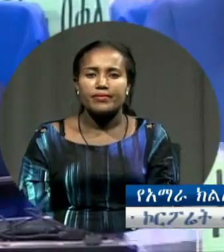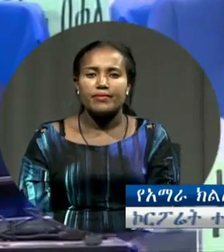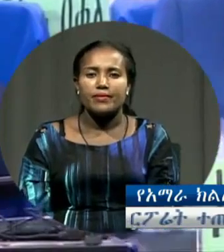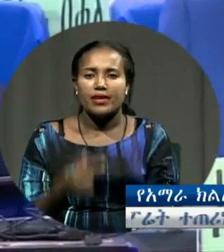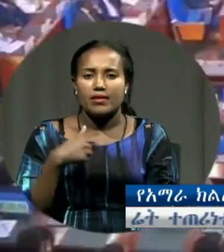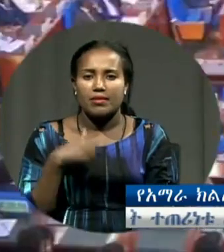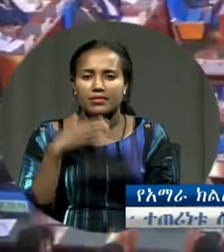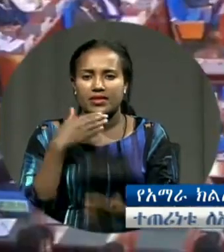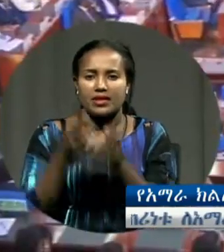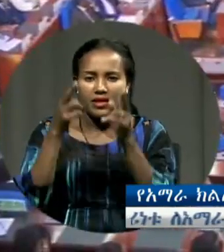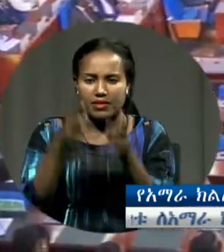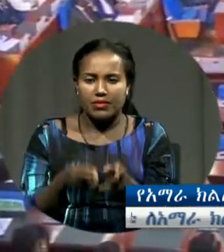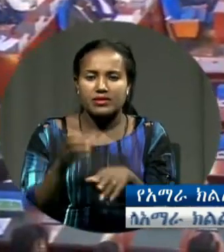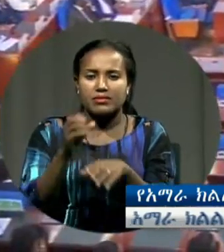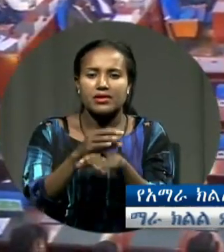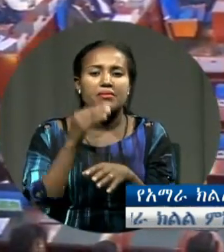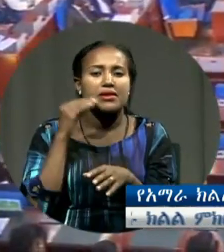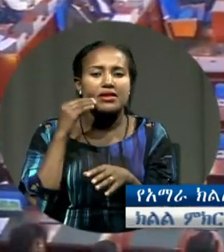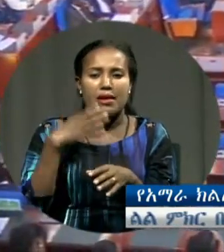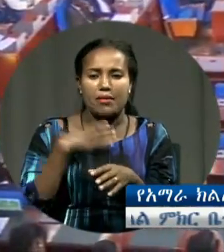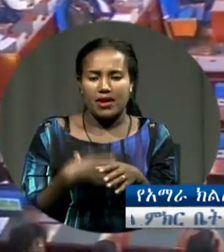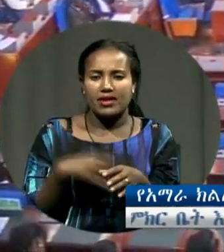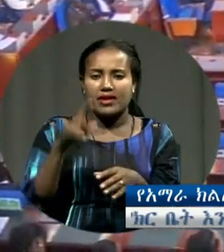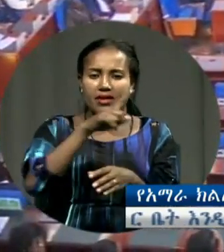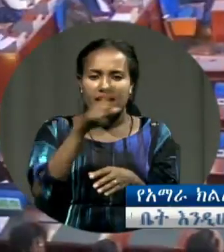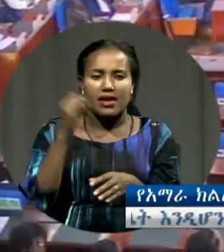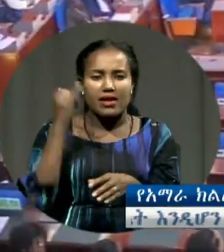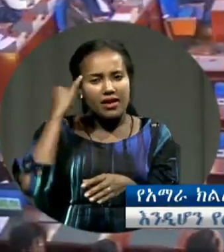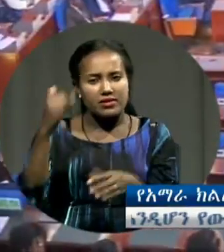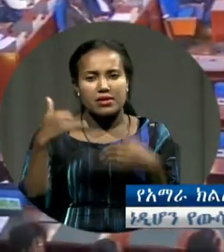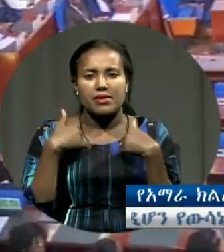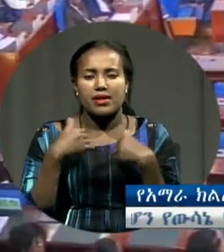አመሰግናለሁ። የተከበራችሁ የምክር ቤት አባላት ጥያቄ አስተያየት ያላችሁ?